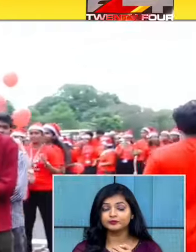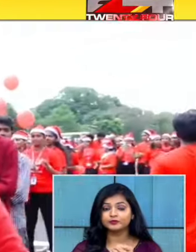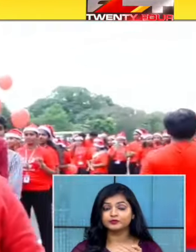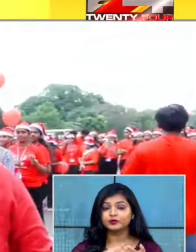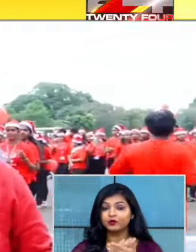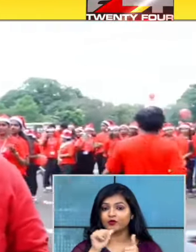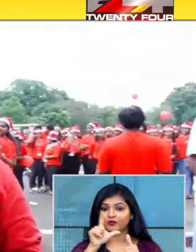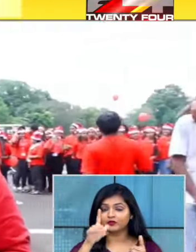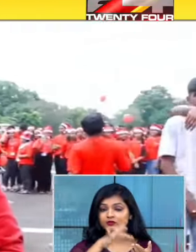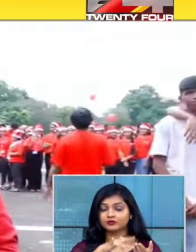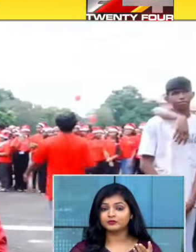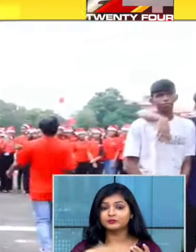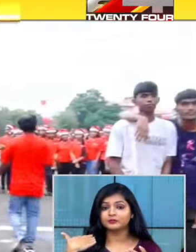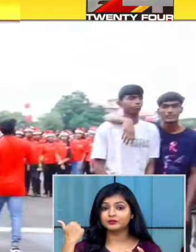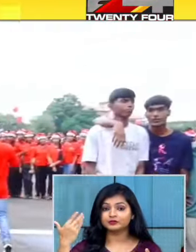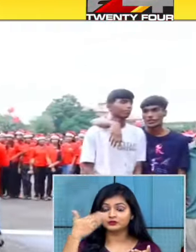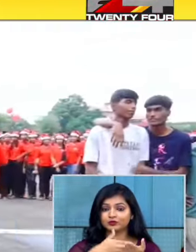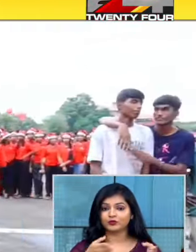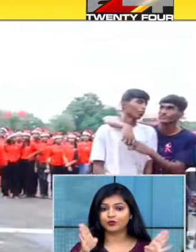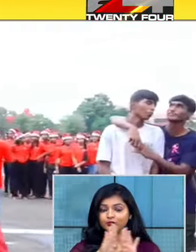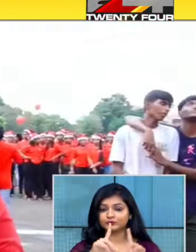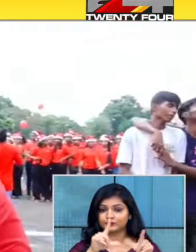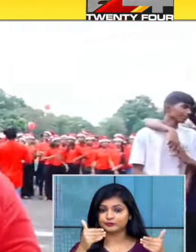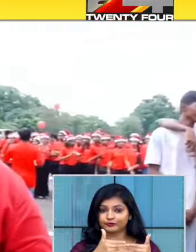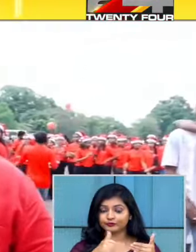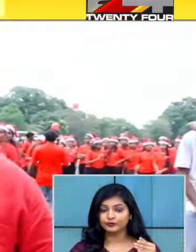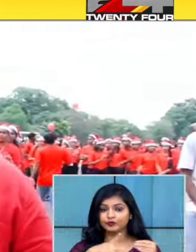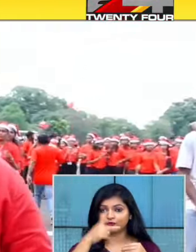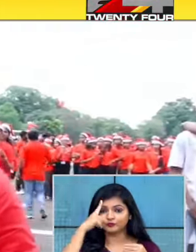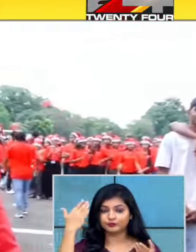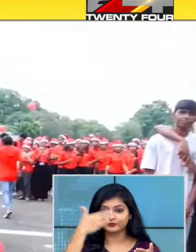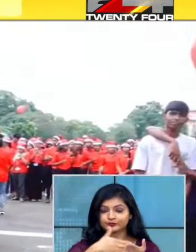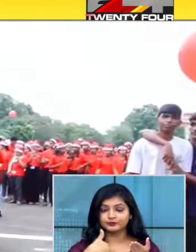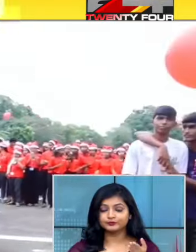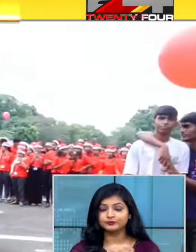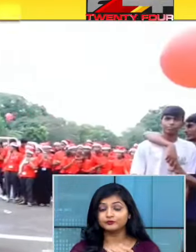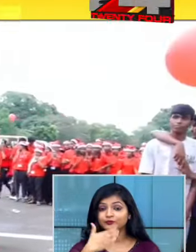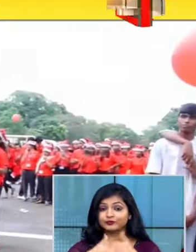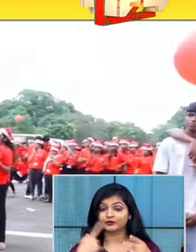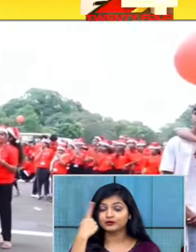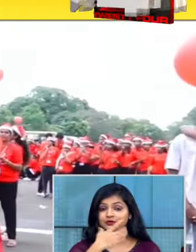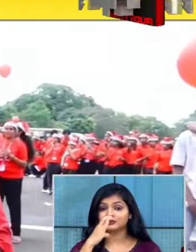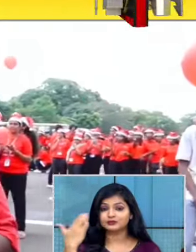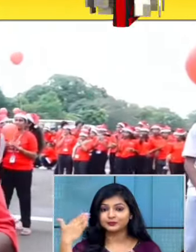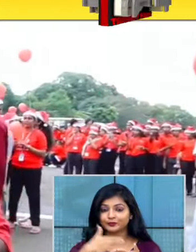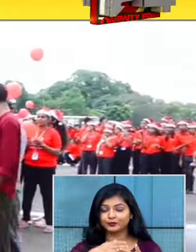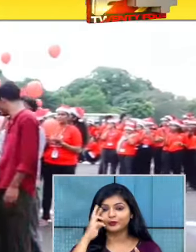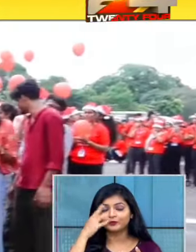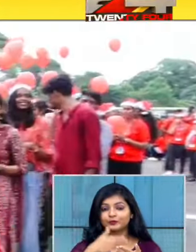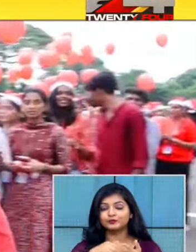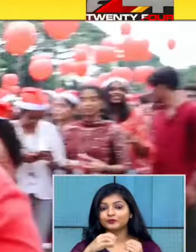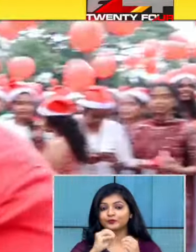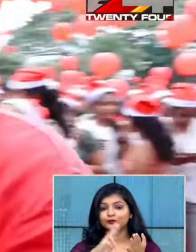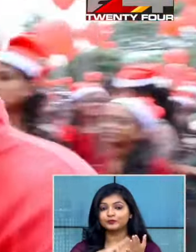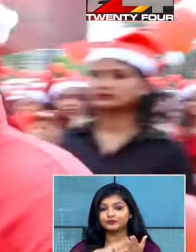ഹാളിൽ മന്ത്രി വി എൻ വാസവൻ ഈ ഒരു സമാപന സമ്മേളനം, ഈ സമ്മേളനം ഉദ്ഘാടനം ചെയ്യും. എന്തായാലും വരും ദിവസങ്ങളിൽ ക്രിസ്മസ് ശരി ടോബിയാണ് ബോണ്ണത്താലെ